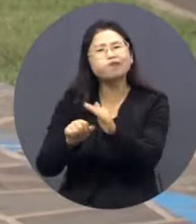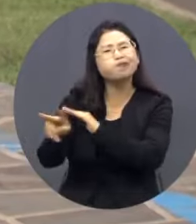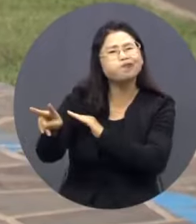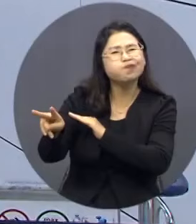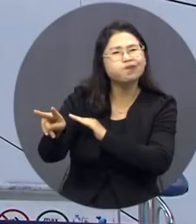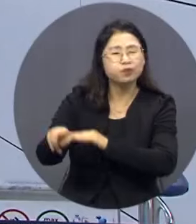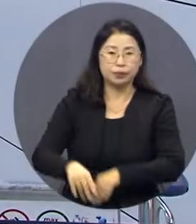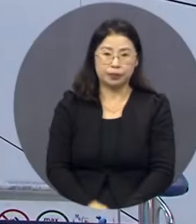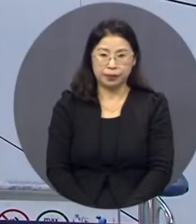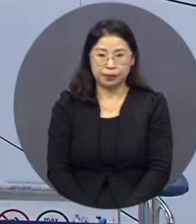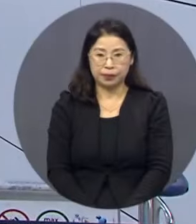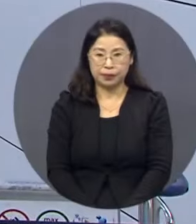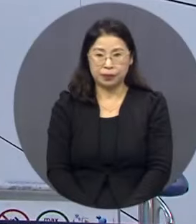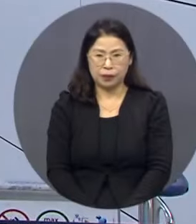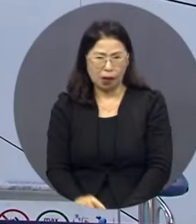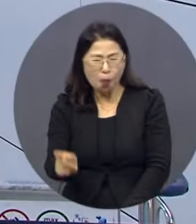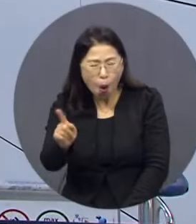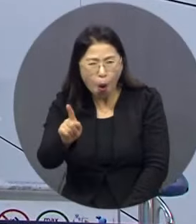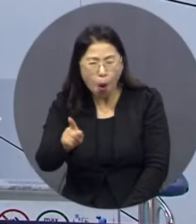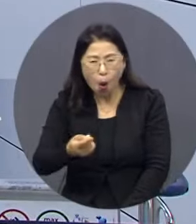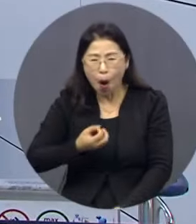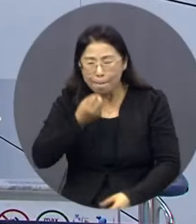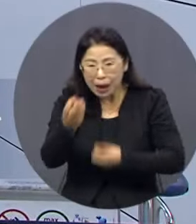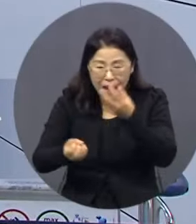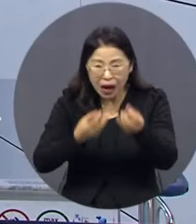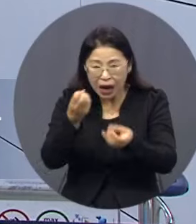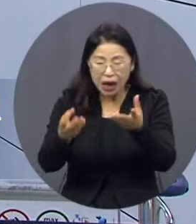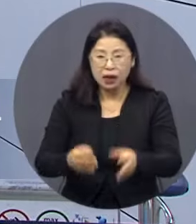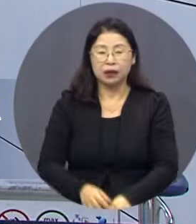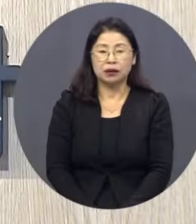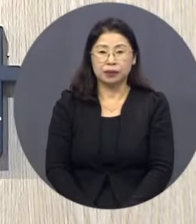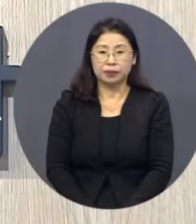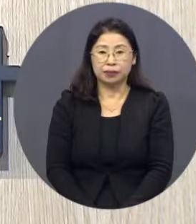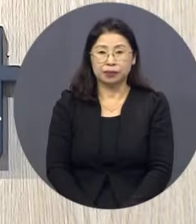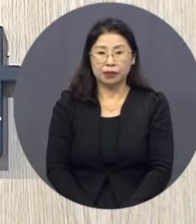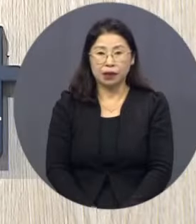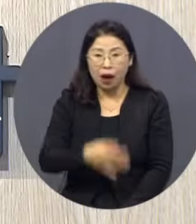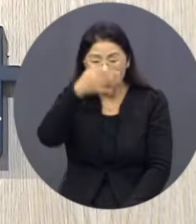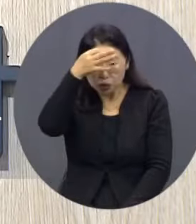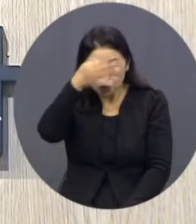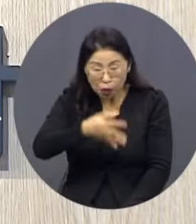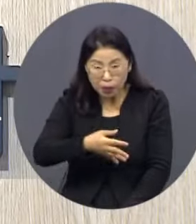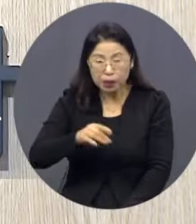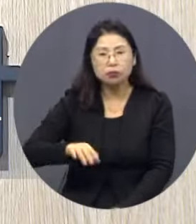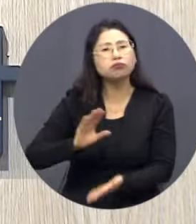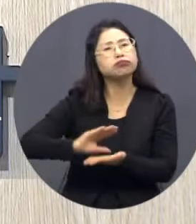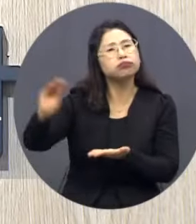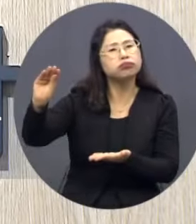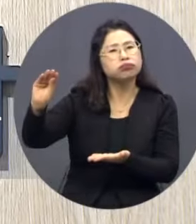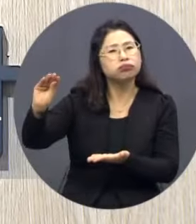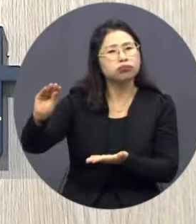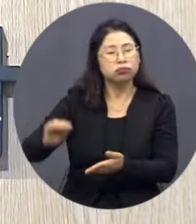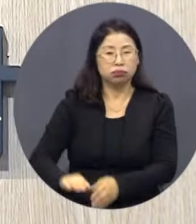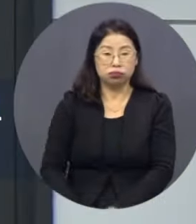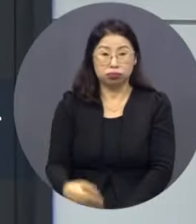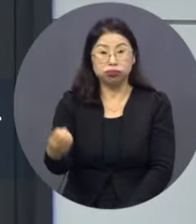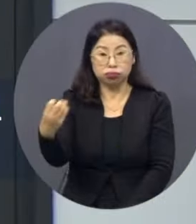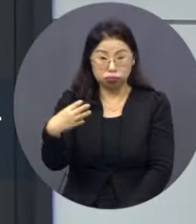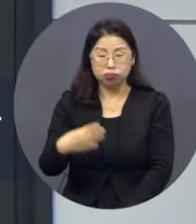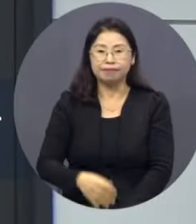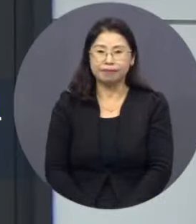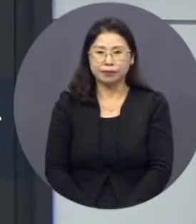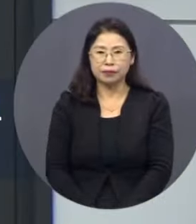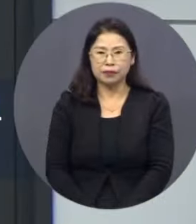것입니다. 뭐 하시는 거예요? 라고 멀리 뭐 소리를 쳤더니 뭐 아 죄송합니다 하고 이렇게 했다고